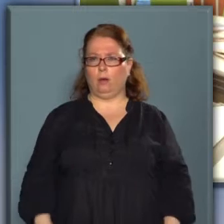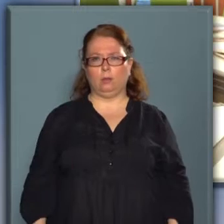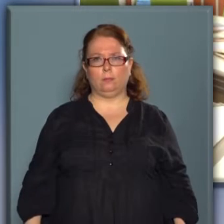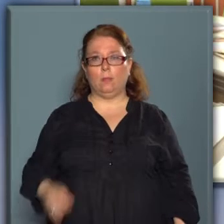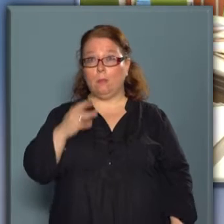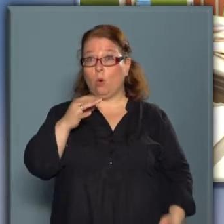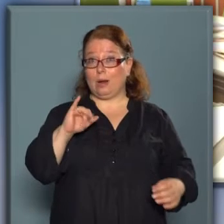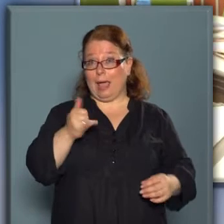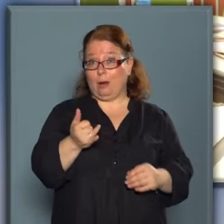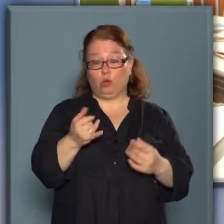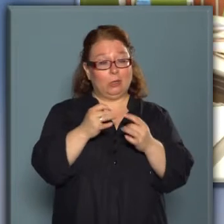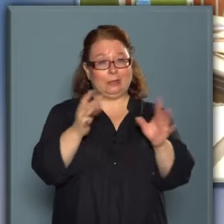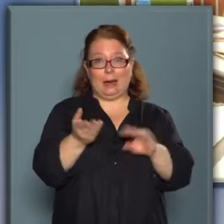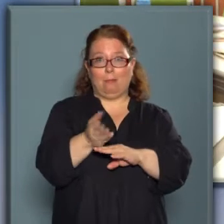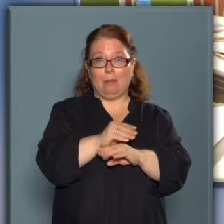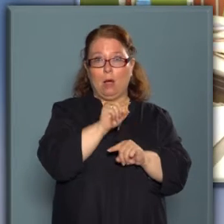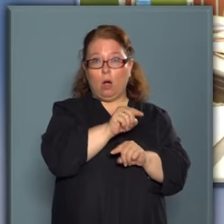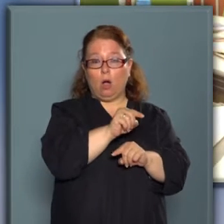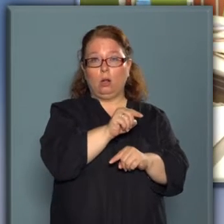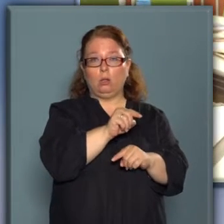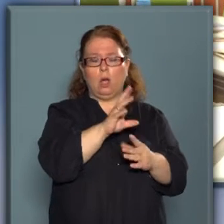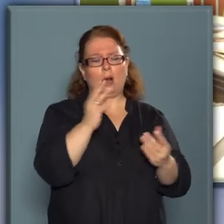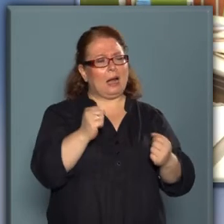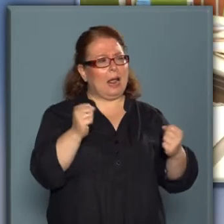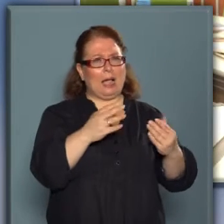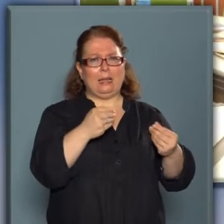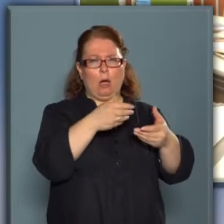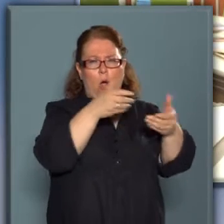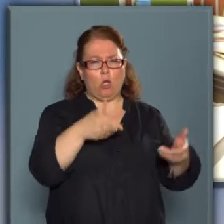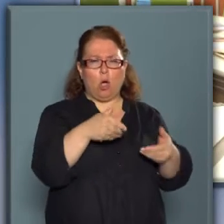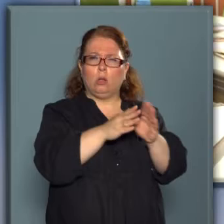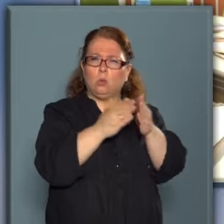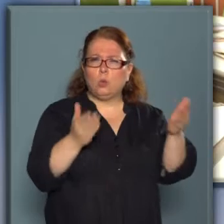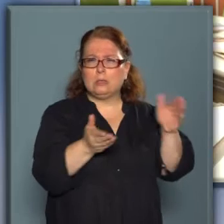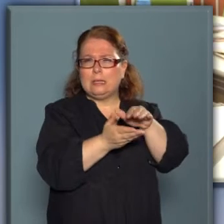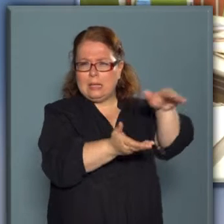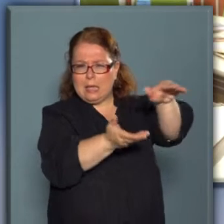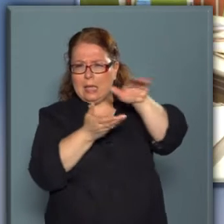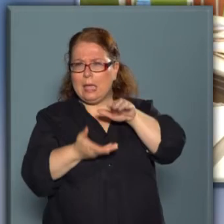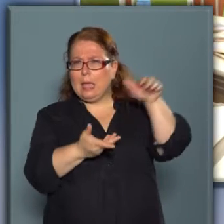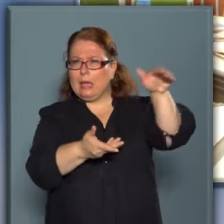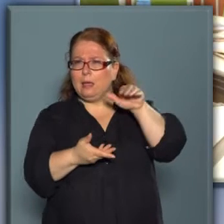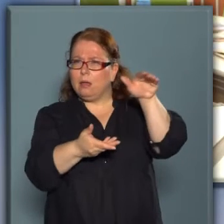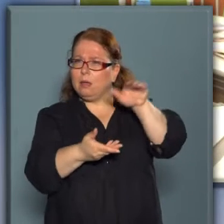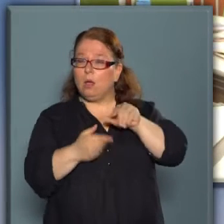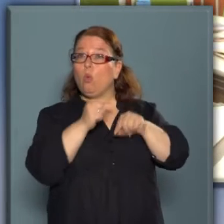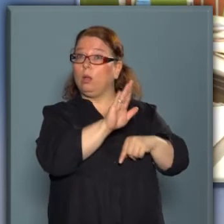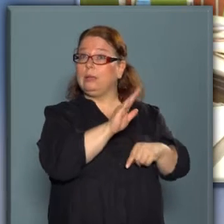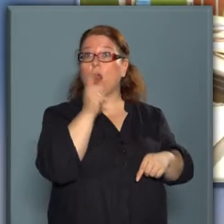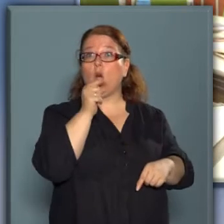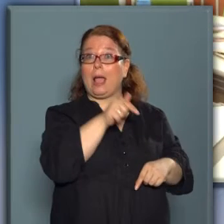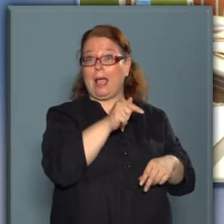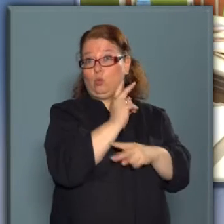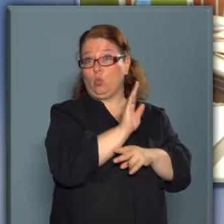mikor a János hirtelen meghalt, akkor rengeteg dosszié, meg mindent, amit ő addig a